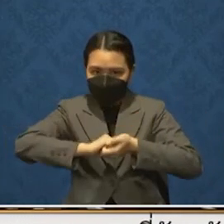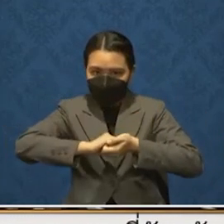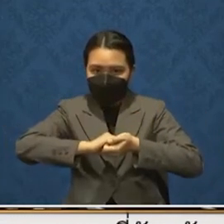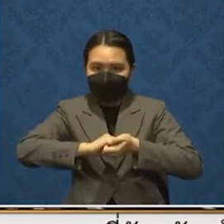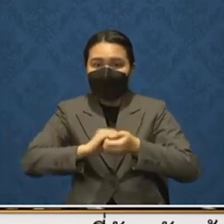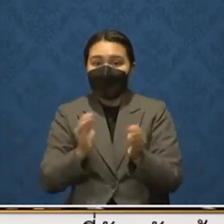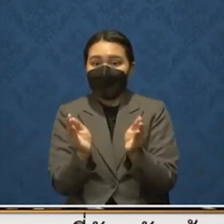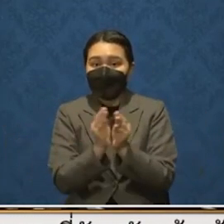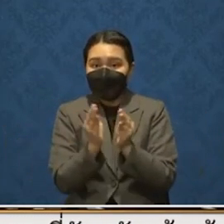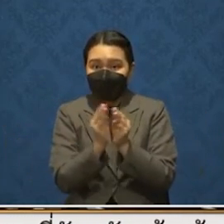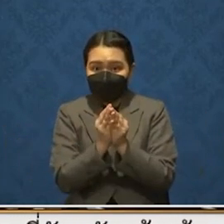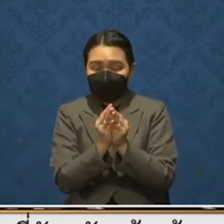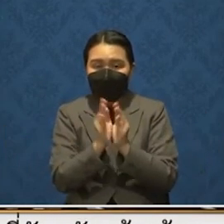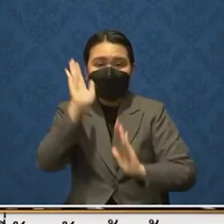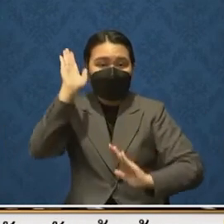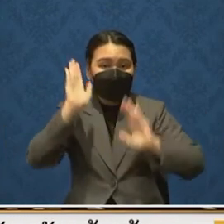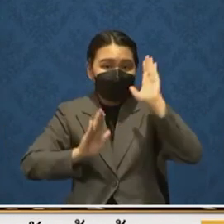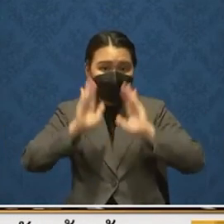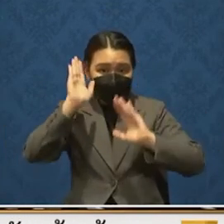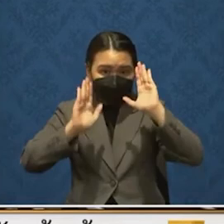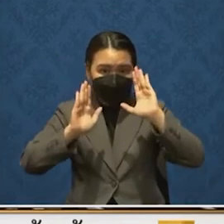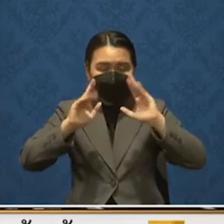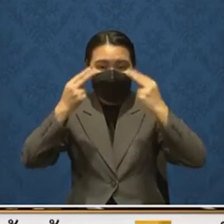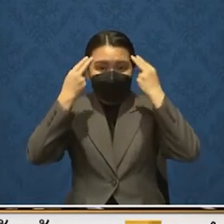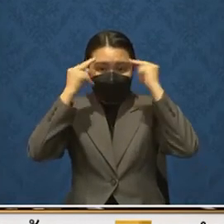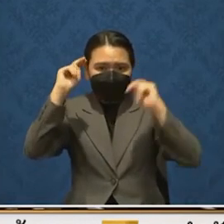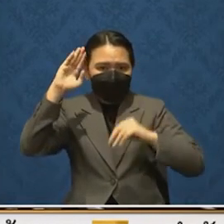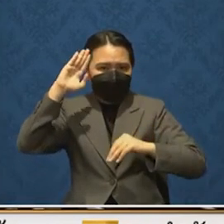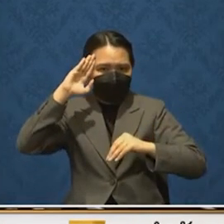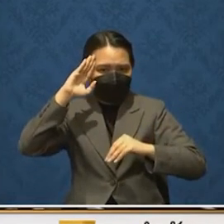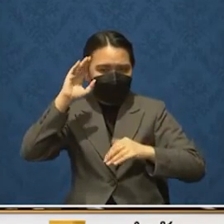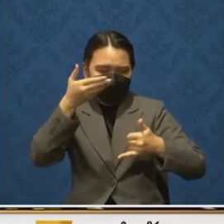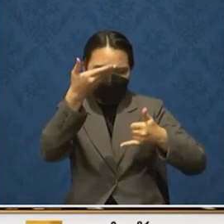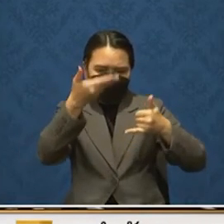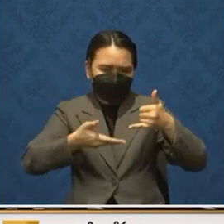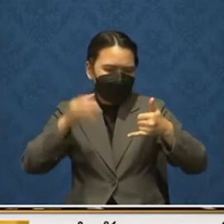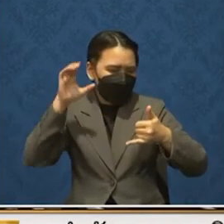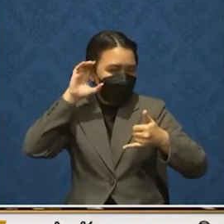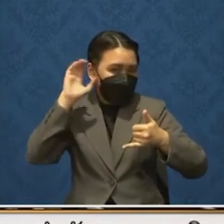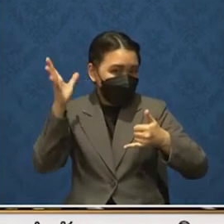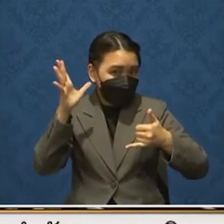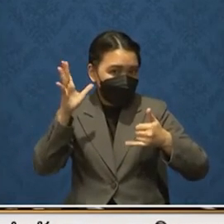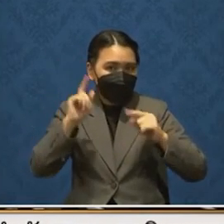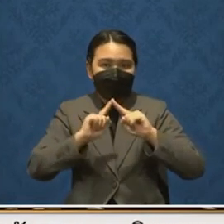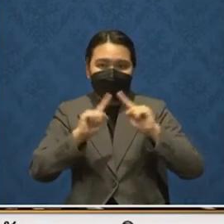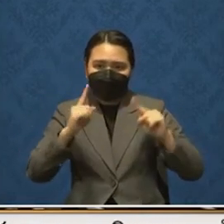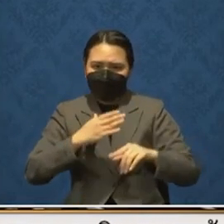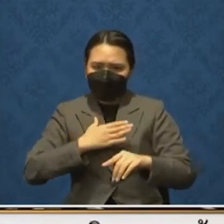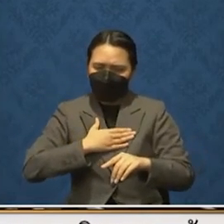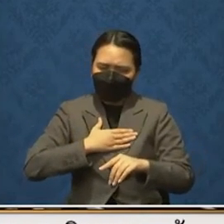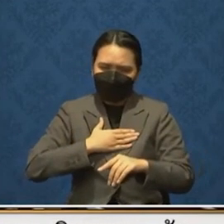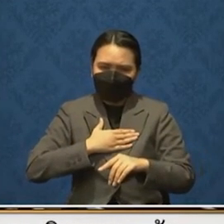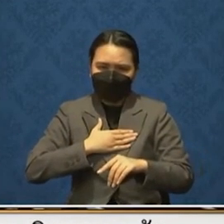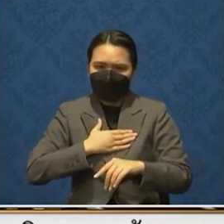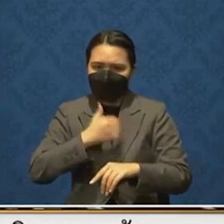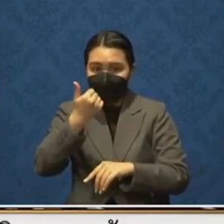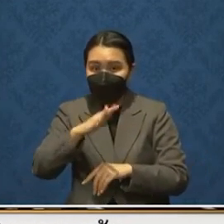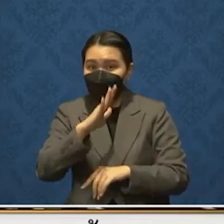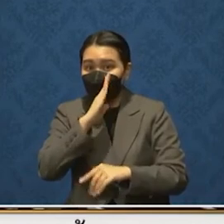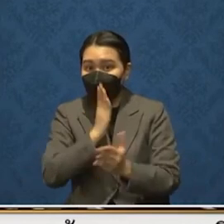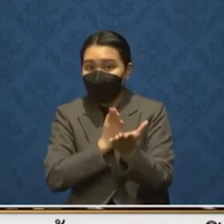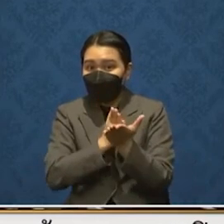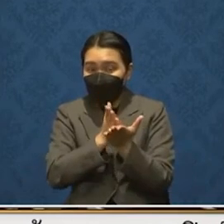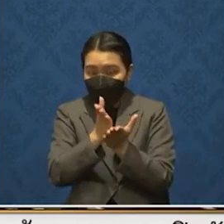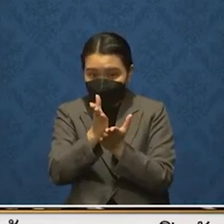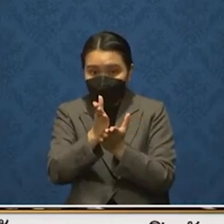ไม่ไ้แล่างใจขนปaiahยุติแต่ผมก็ เอาแ่ไม่ได้นะถ้าฝ่ายรฐบาลรวมมือักสำเร็จนะครับ